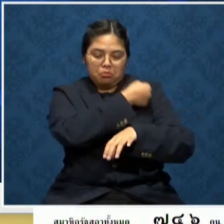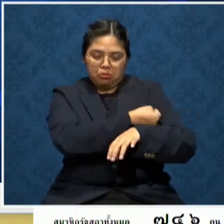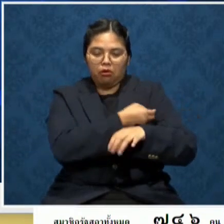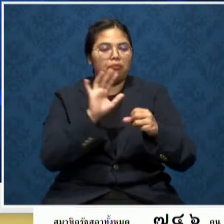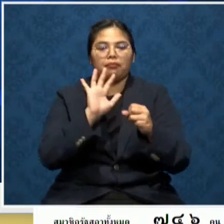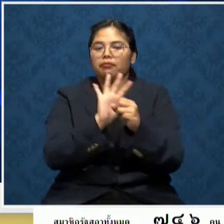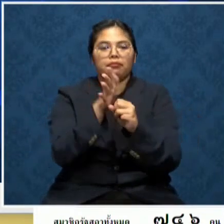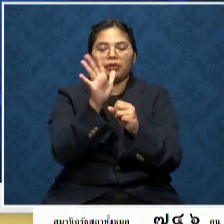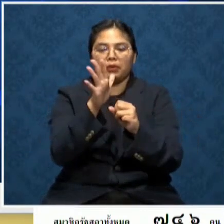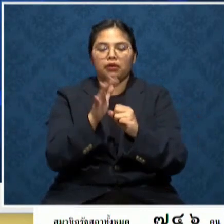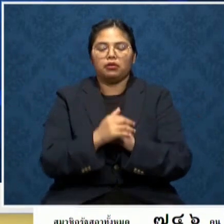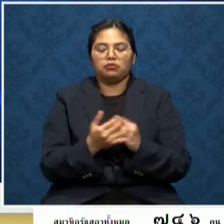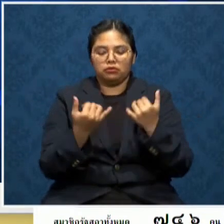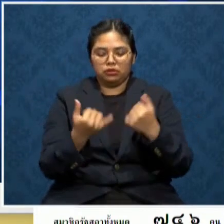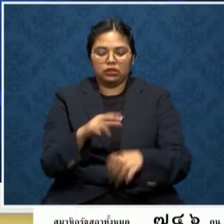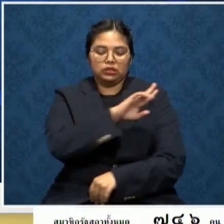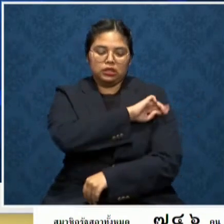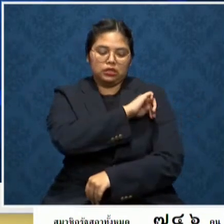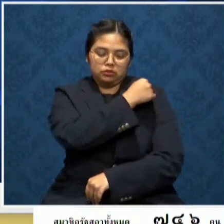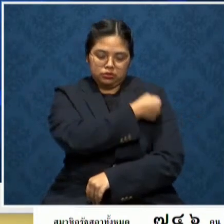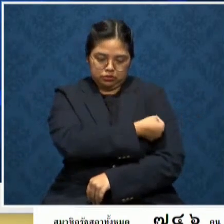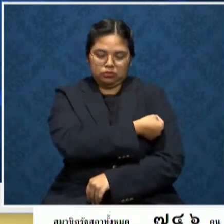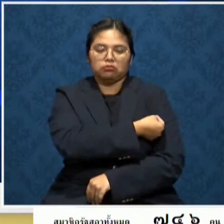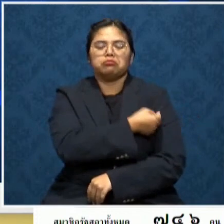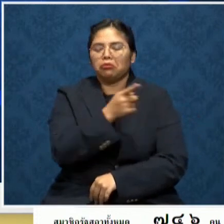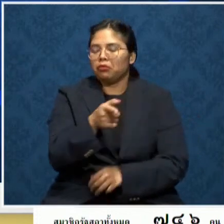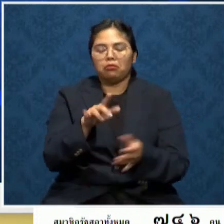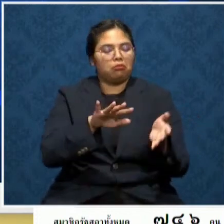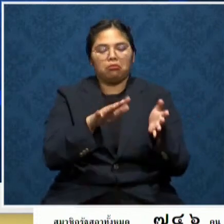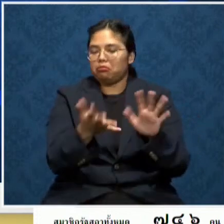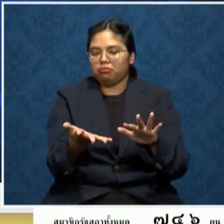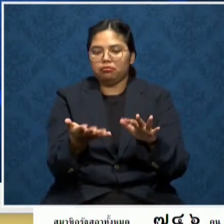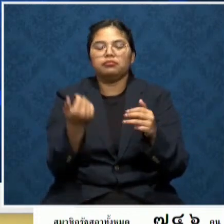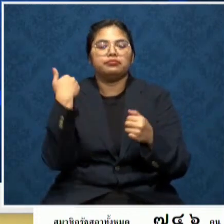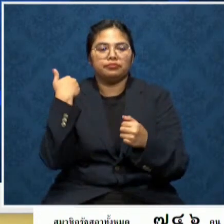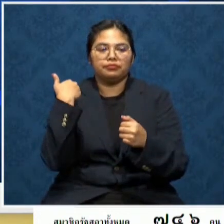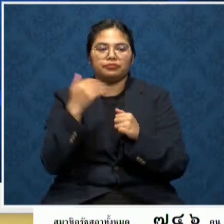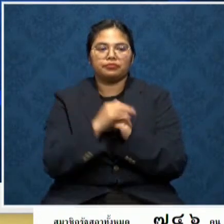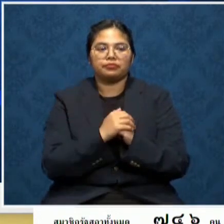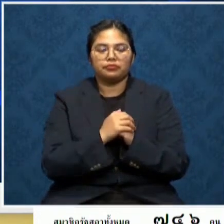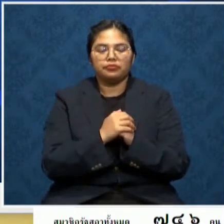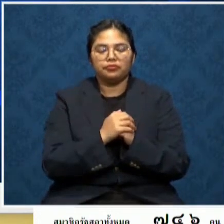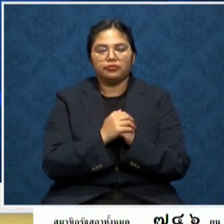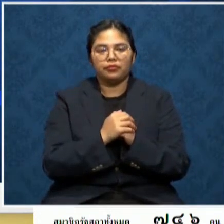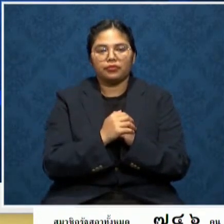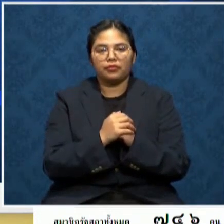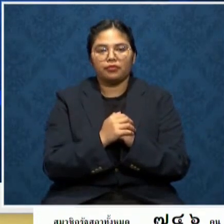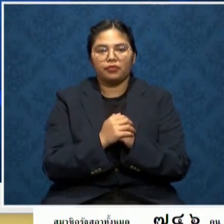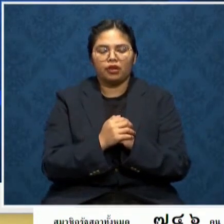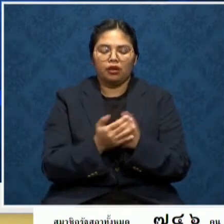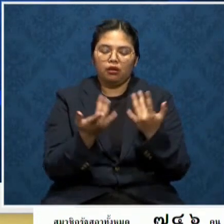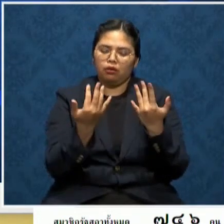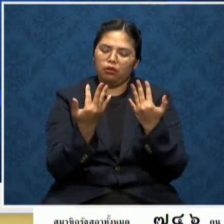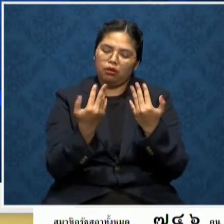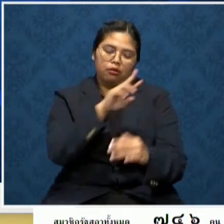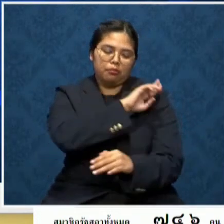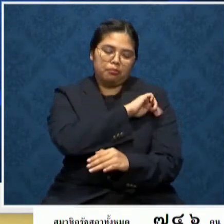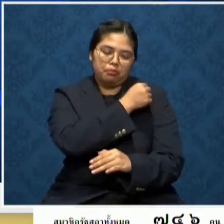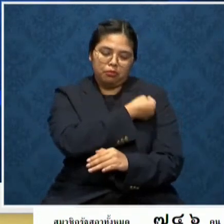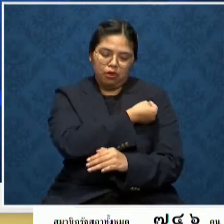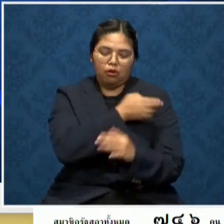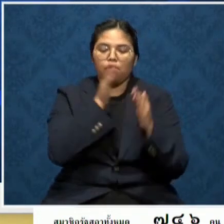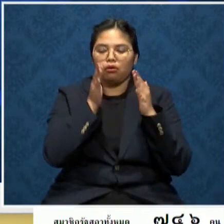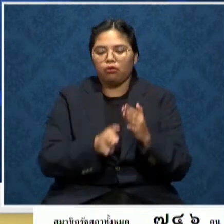ไยนั้นกำลังลมเหลวครัวันนี้ผมตขอถามปยงรัฐบาว่าเราต้องารอให้หมอและคนไย